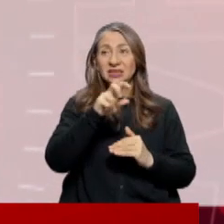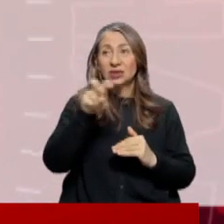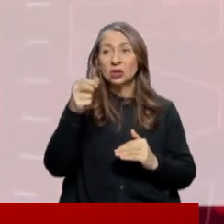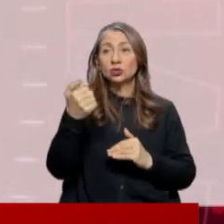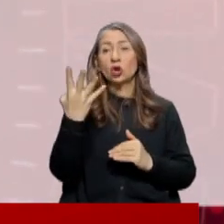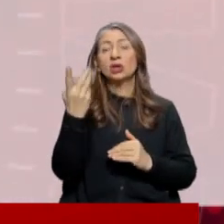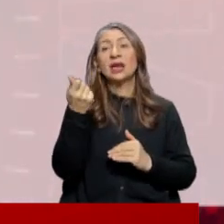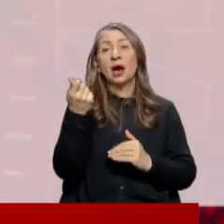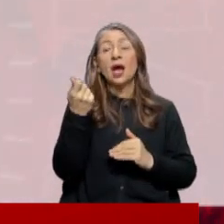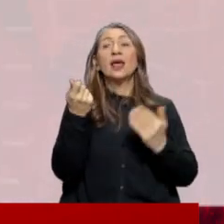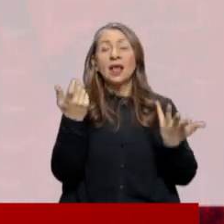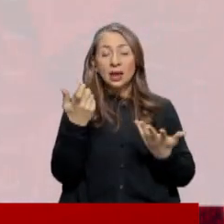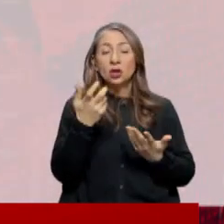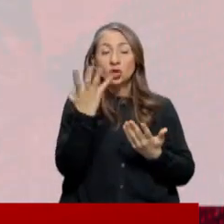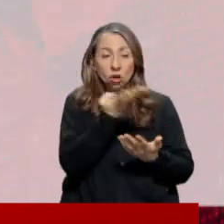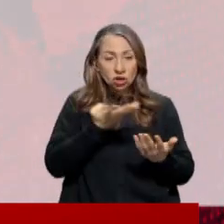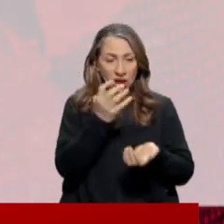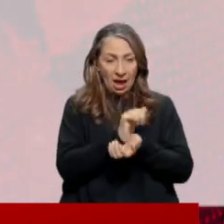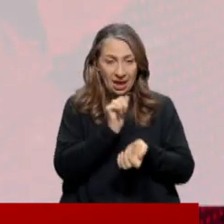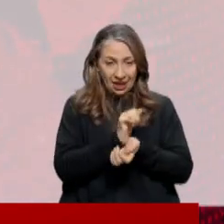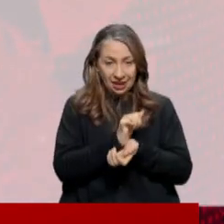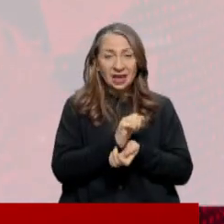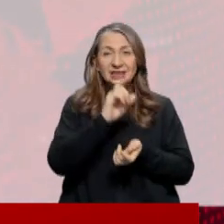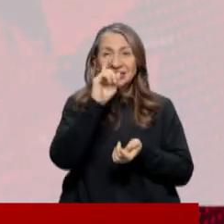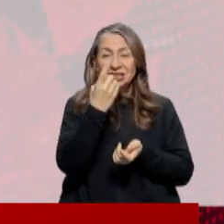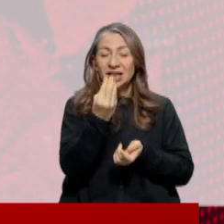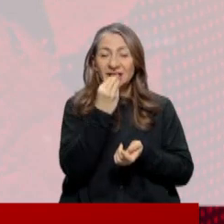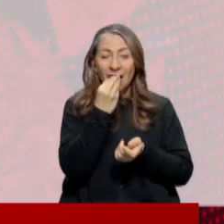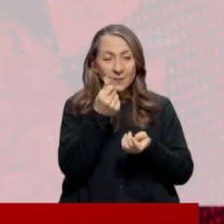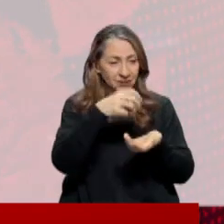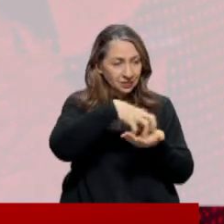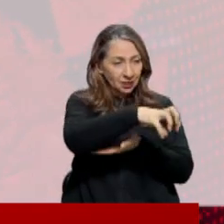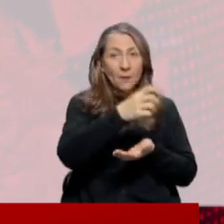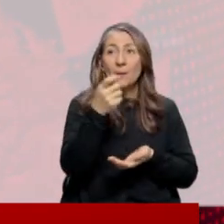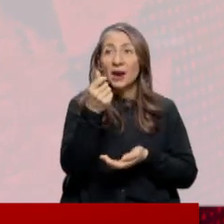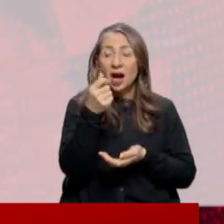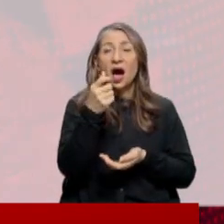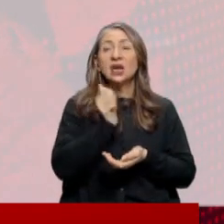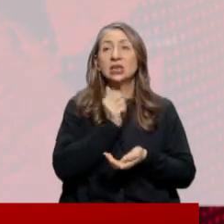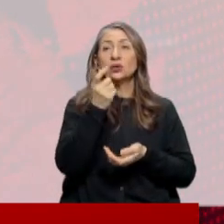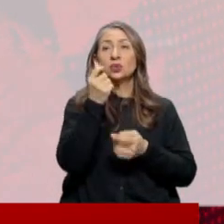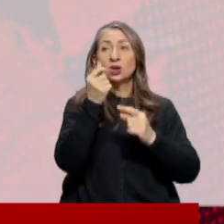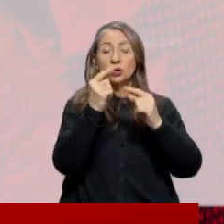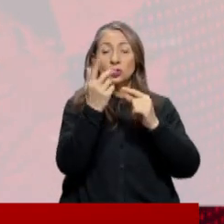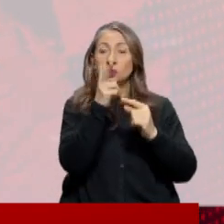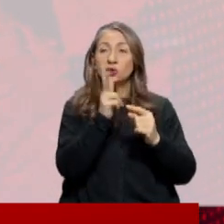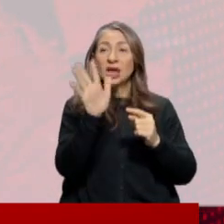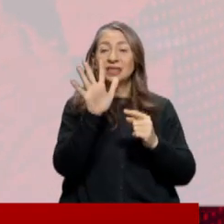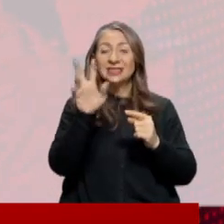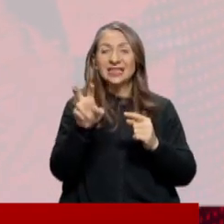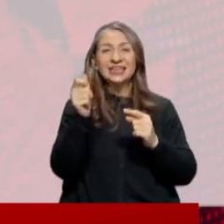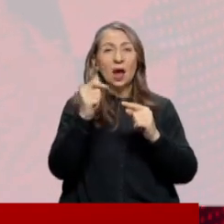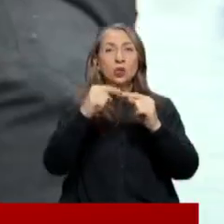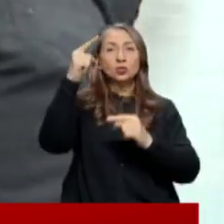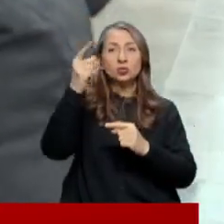8.864 lira. Yani 4 kişilik bir ailenin sadece gıdaya ayırması gereken para asgari ücretin 358